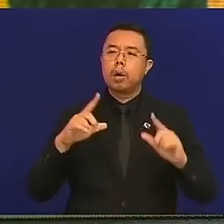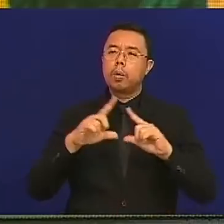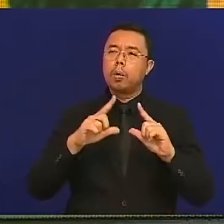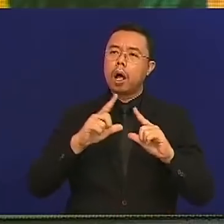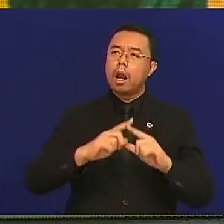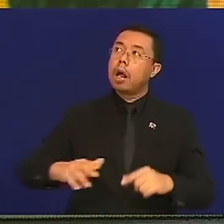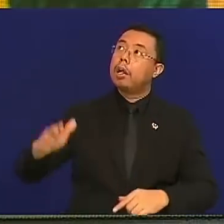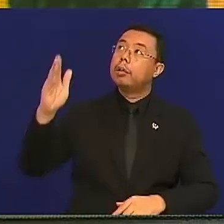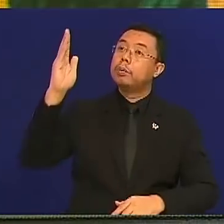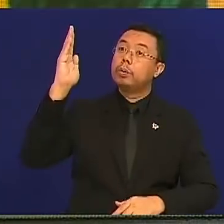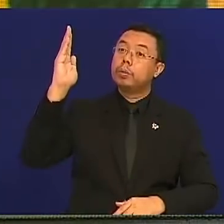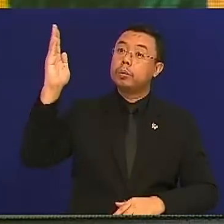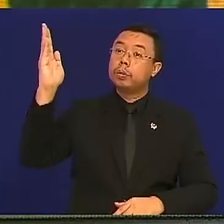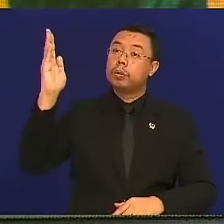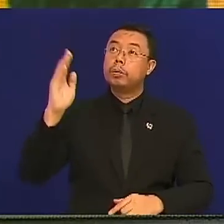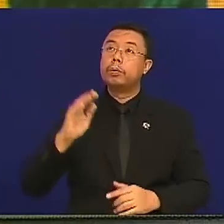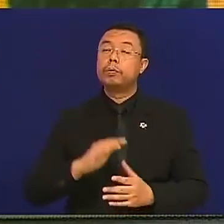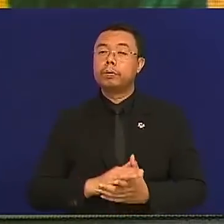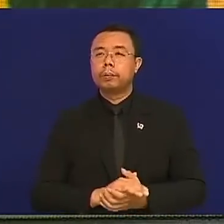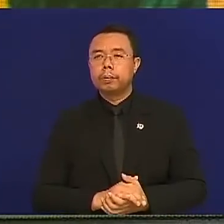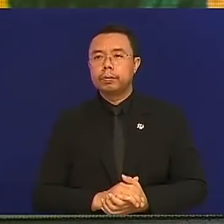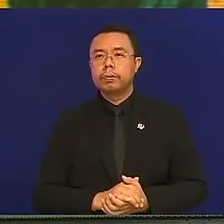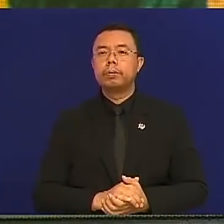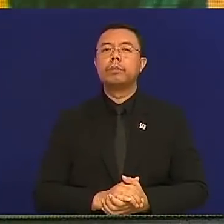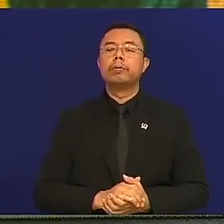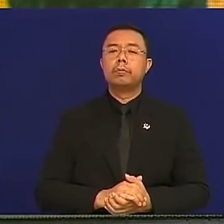Jadikan aku alat-Mu,